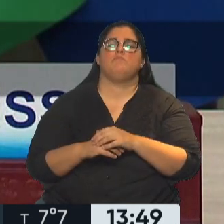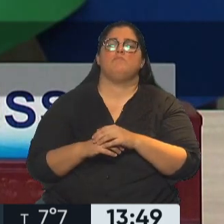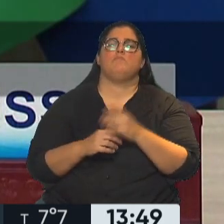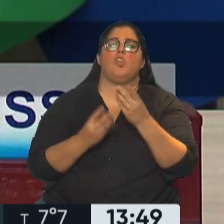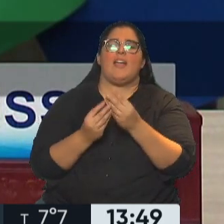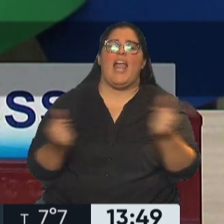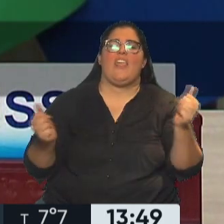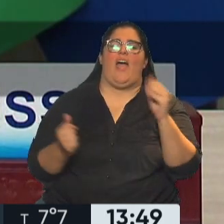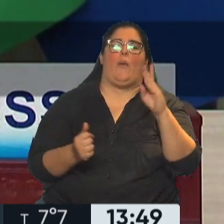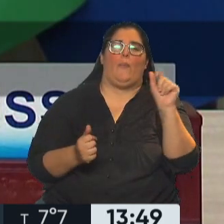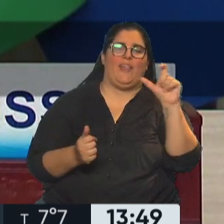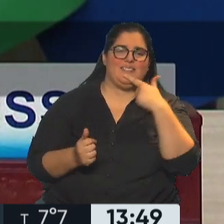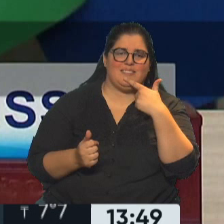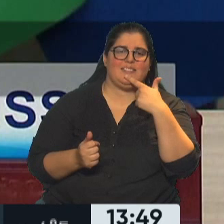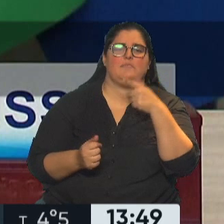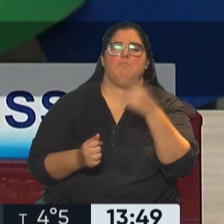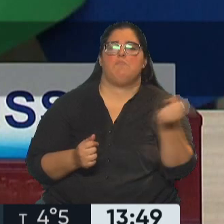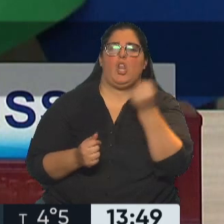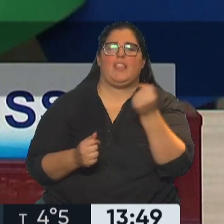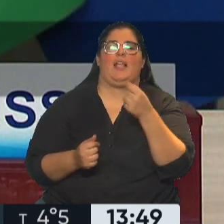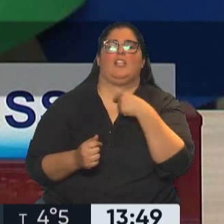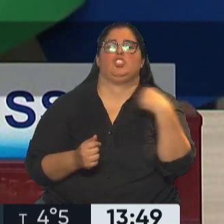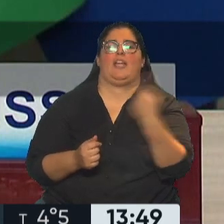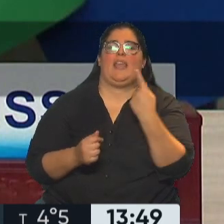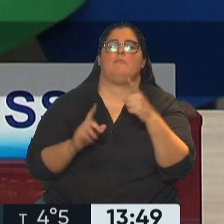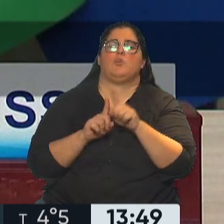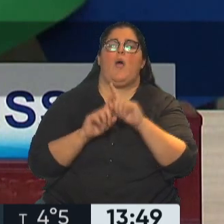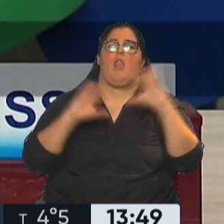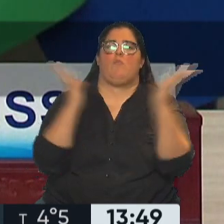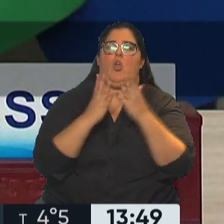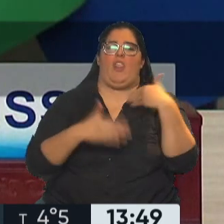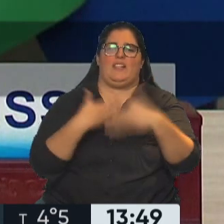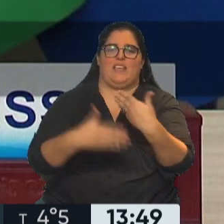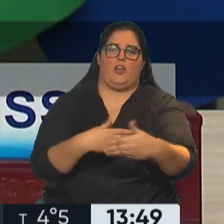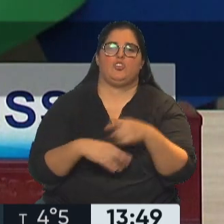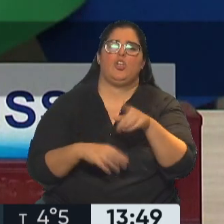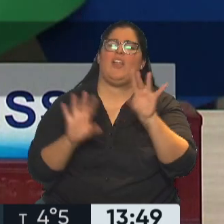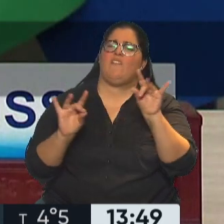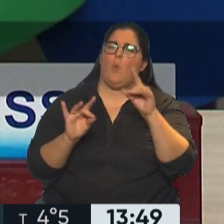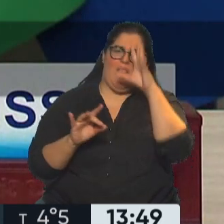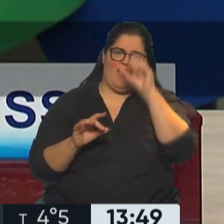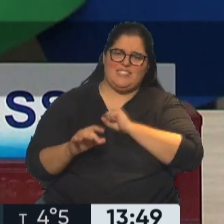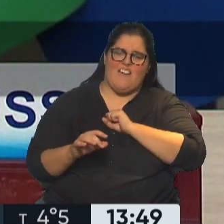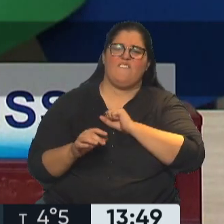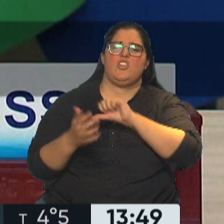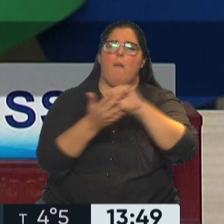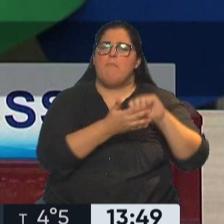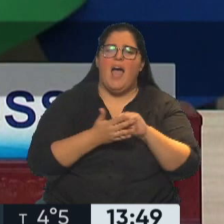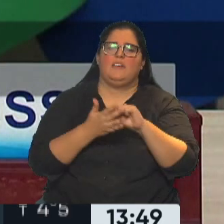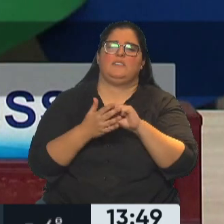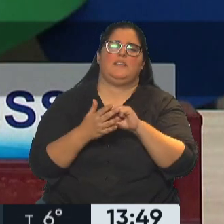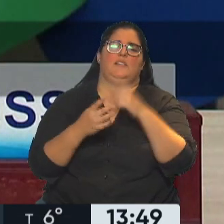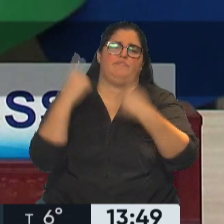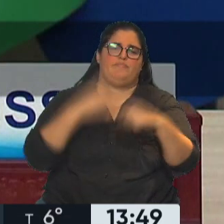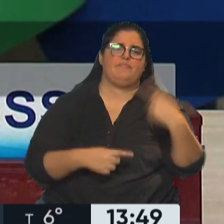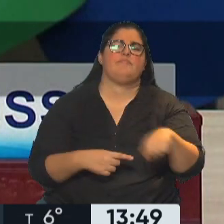БРИКС вступающего в новую эру глобального развития. Сложность и транснациональный характер